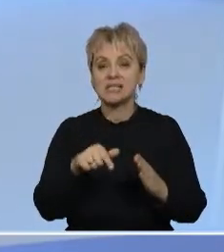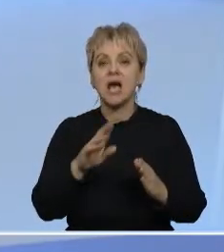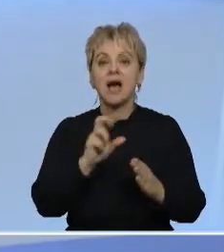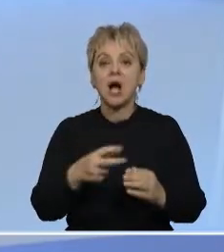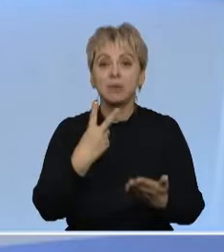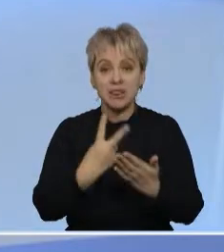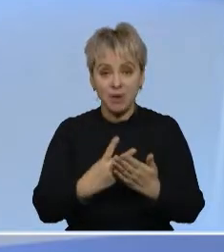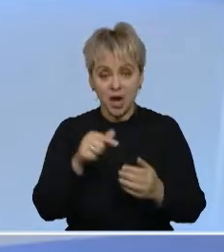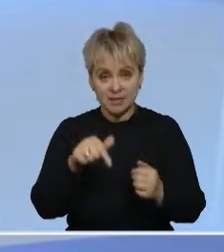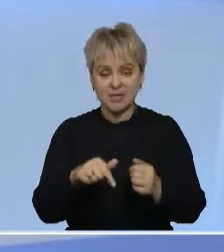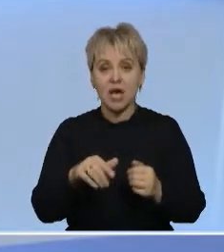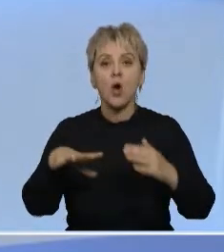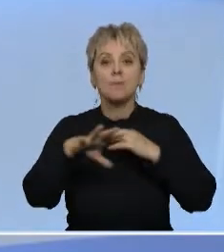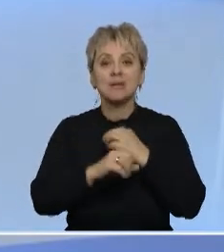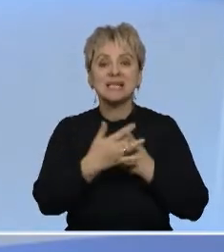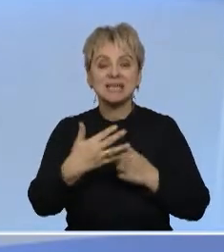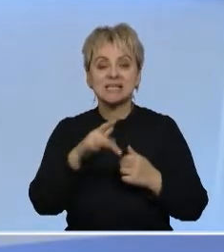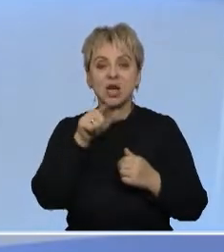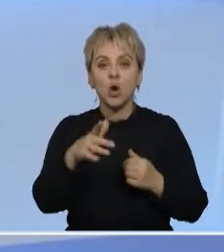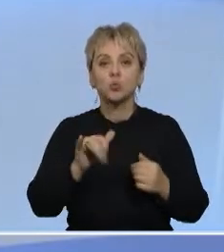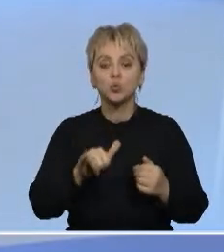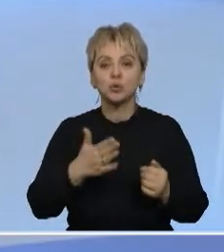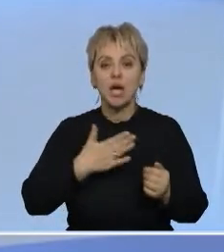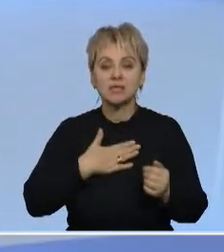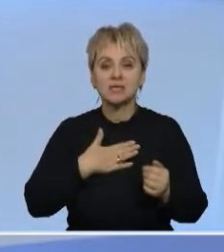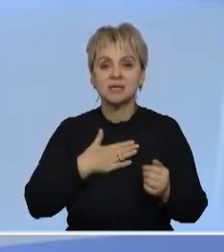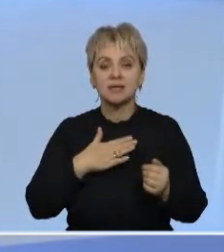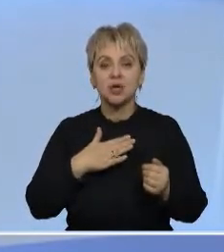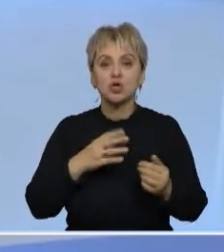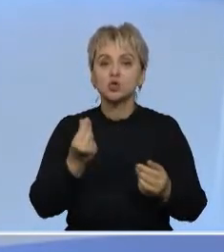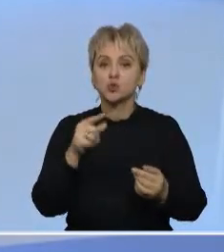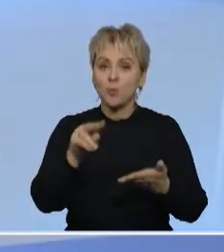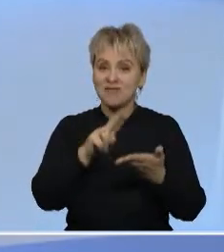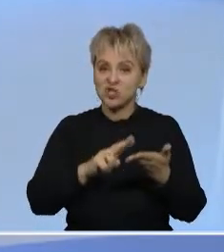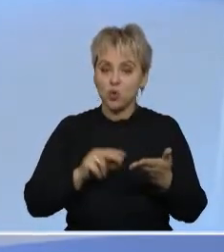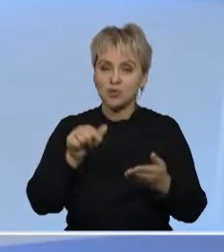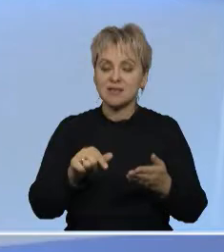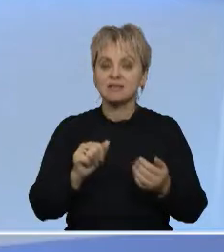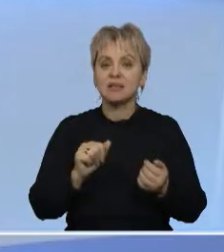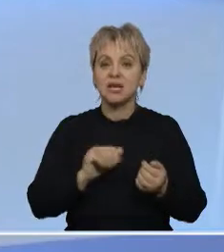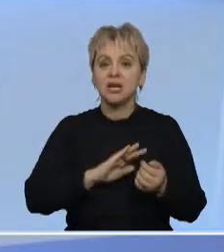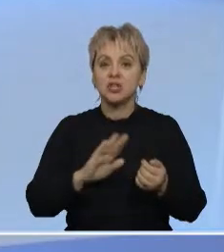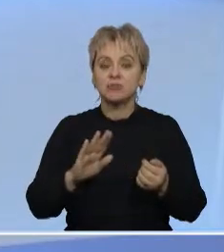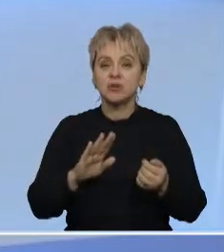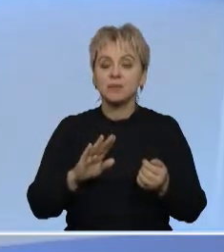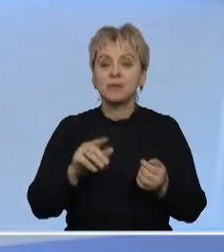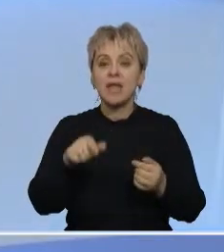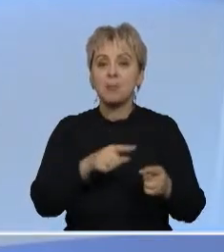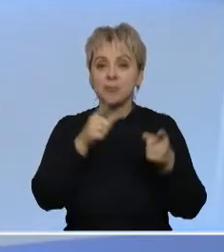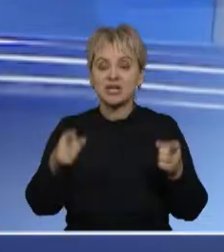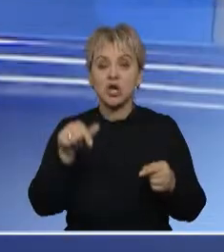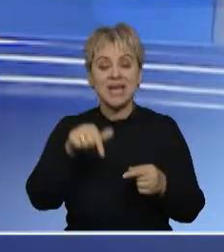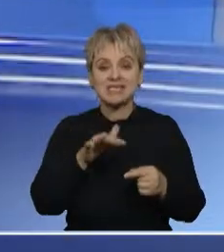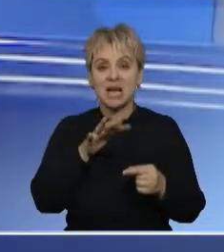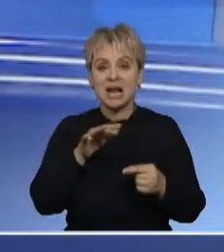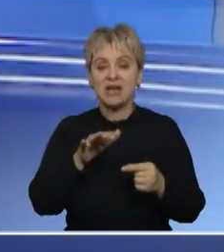бы налицо. Последние несколько лет у нас сумма взносов, взнос не рос. На протяжении этих